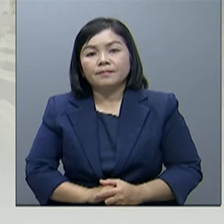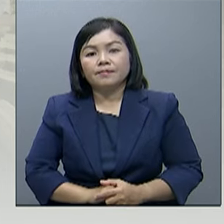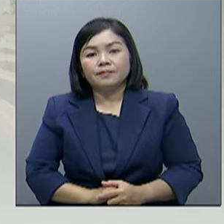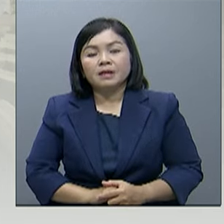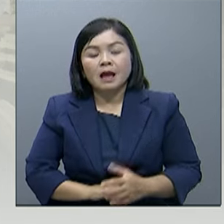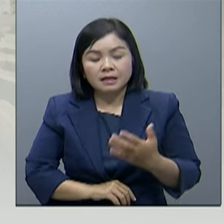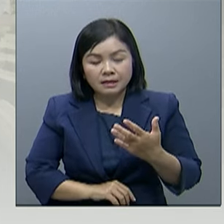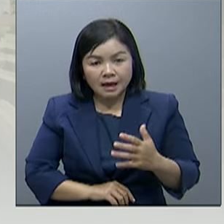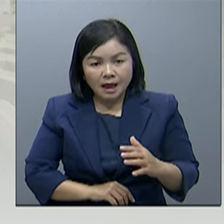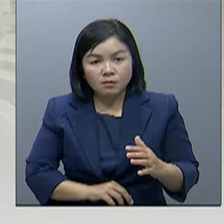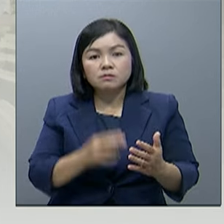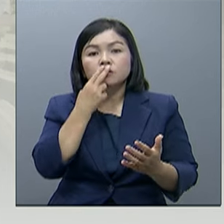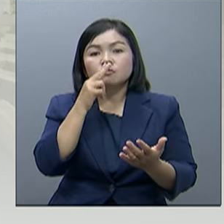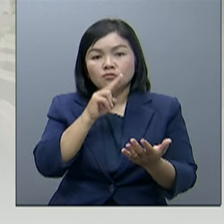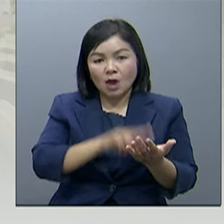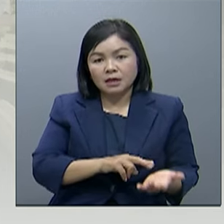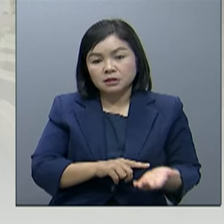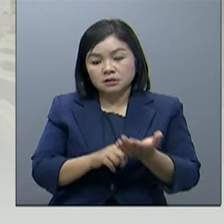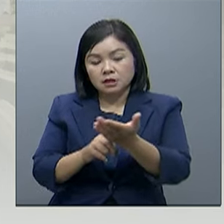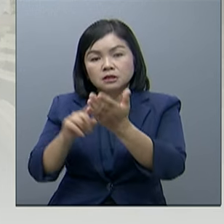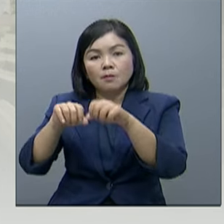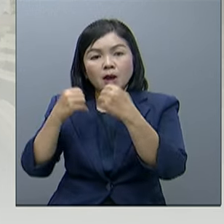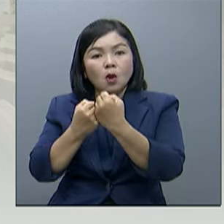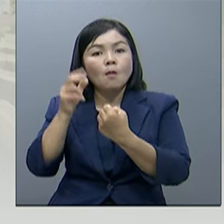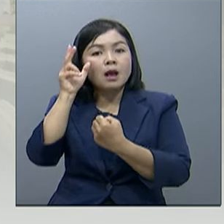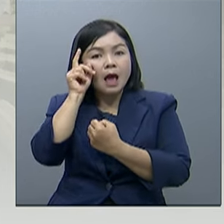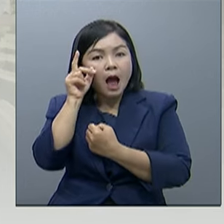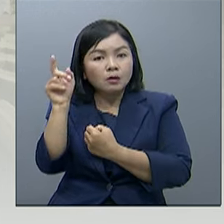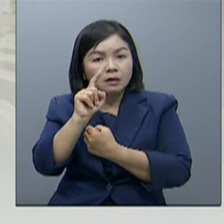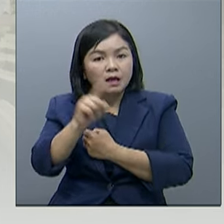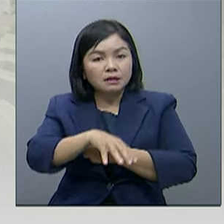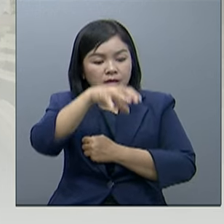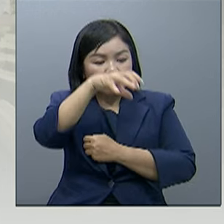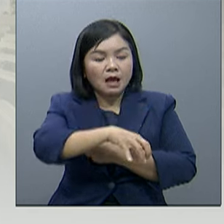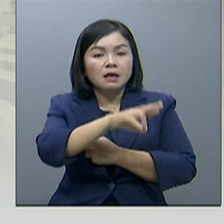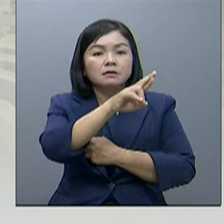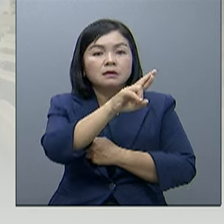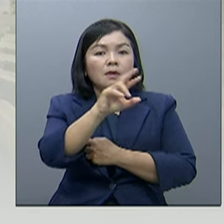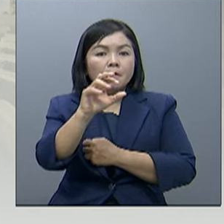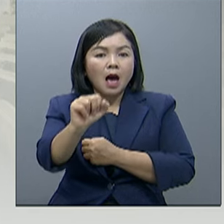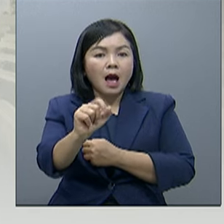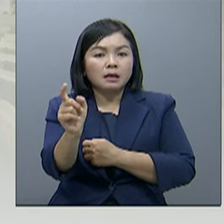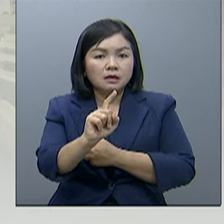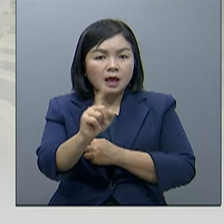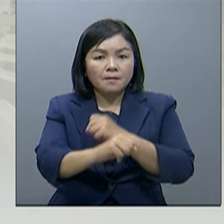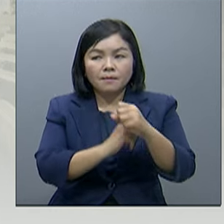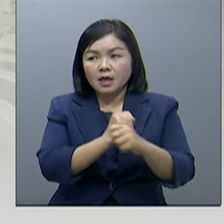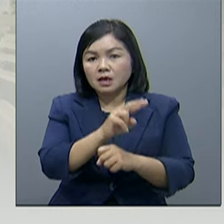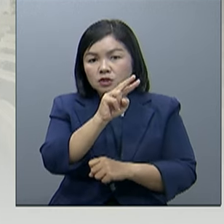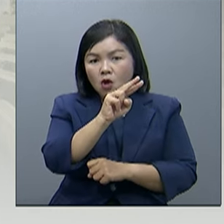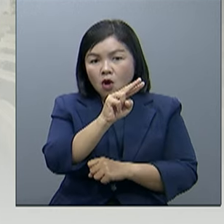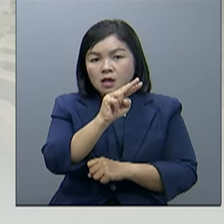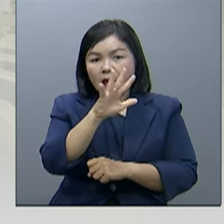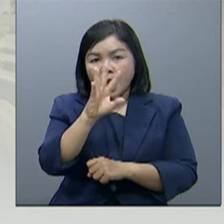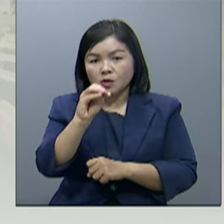โดยตามหนังสือของสมาคมนักข่าวได้อ้างอิงถึงประมวลจริยธรรมของสภาผู้แทนราษฎรและกรรมาธิการนะคะปี2563ข้อ